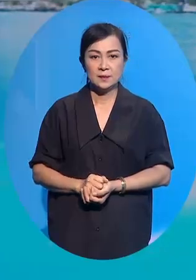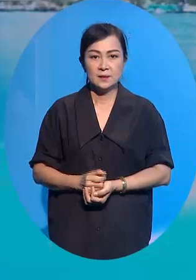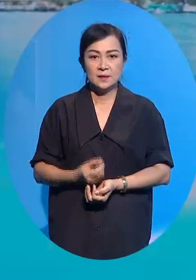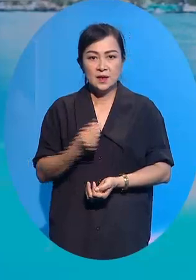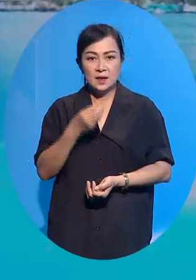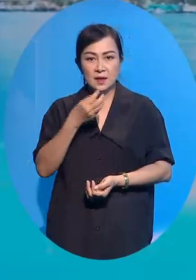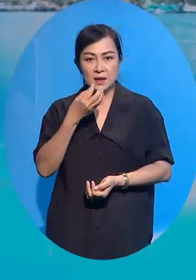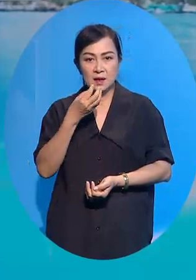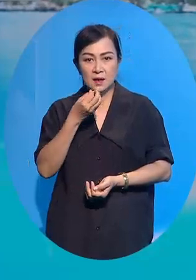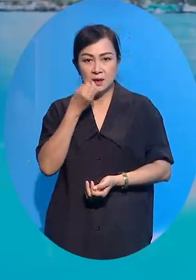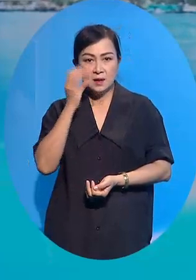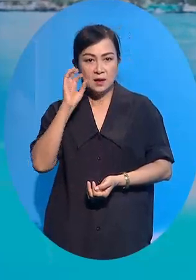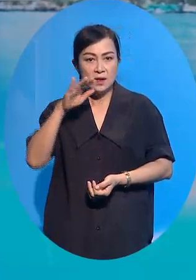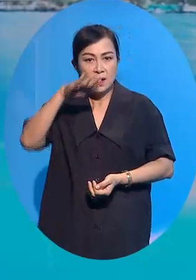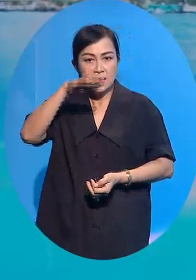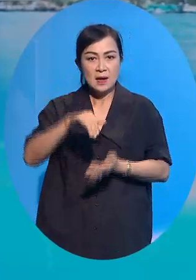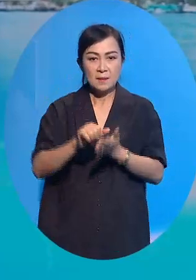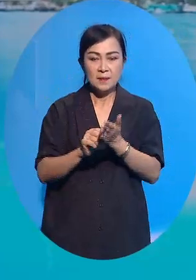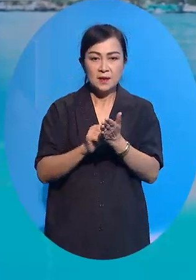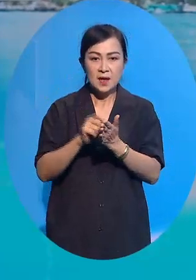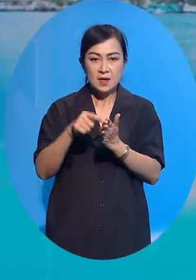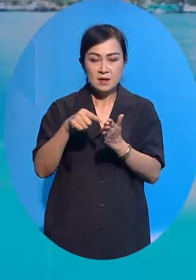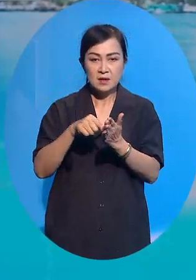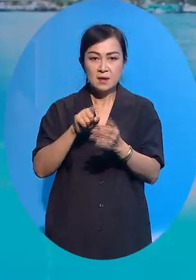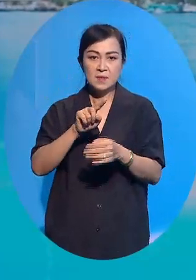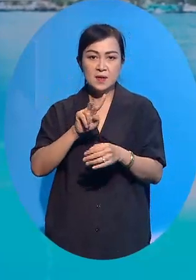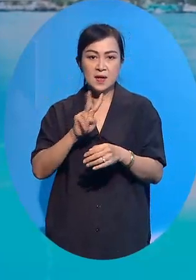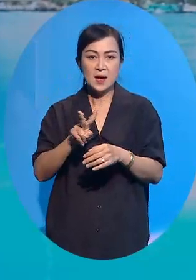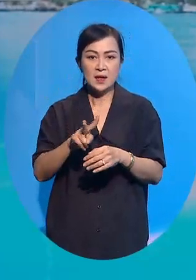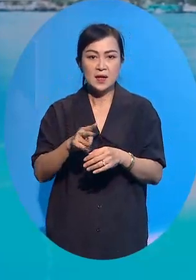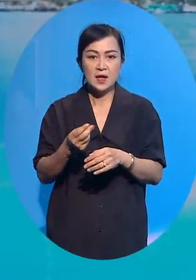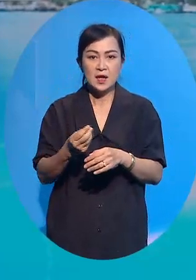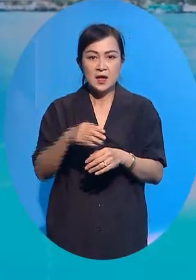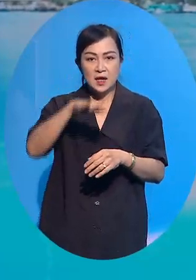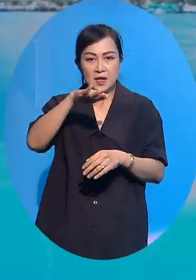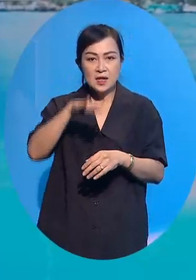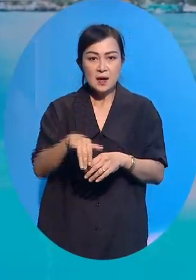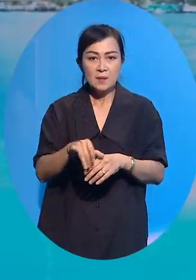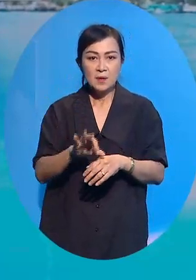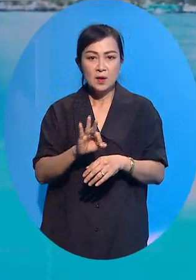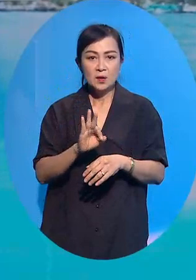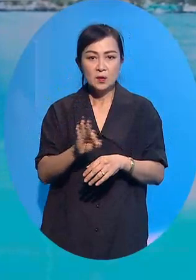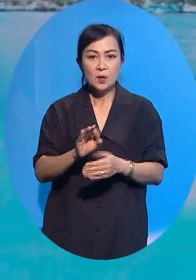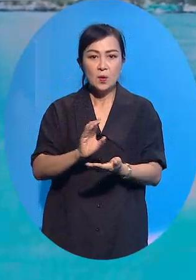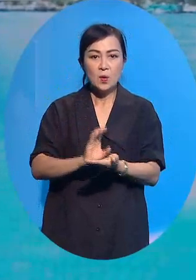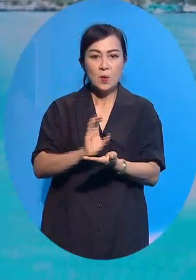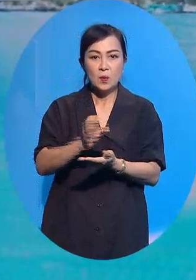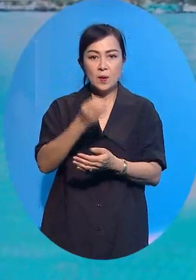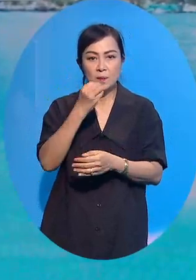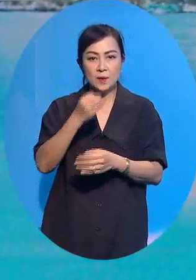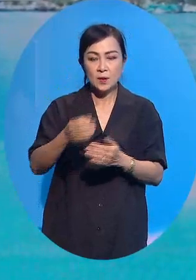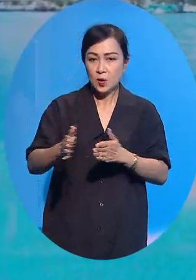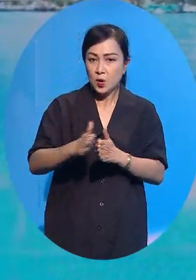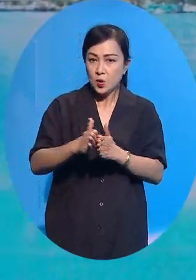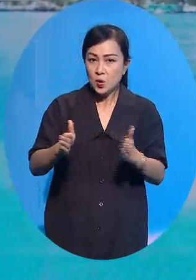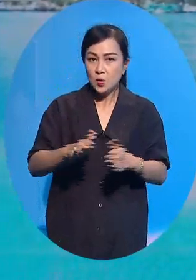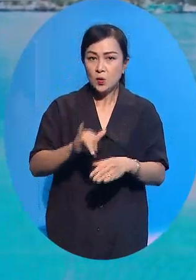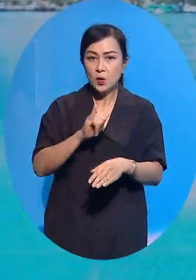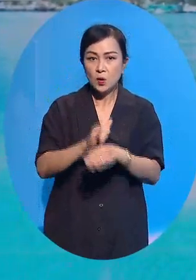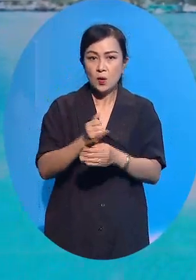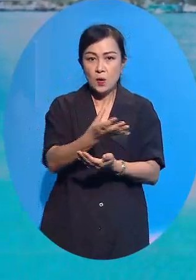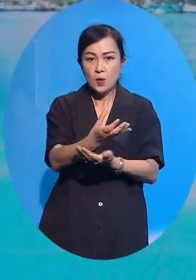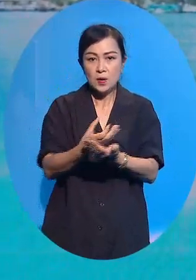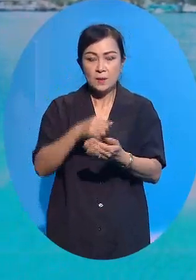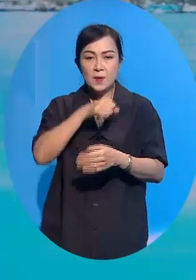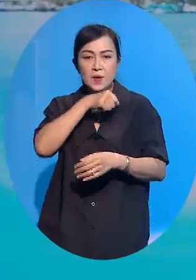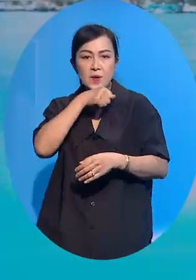Giá lương thực thế giới tiếp tục giảm tháng thứ 12 liên tiếp. Chỉ số giá lương thực giảm là nhờ các yếu tố như nguồn cung lương thực dồi dào, nhu cầu